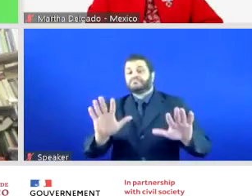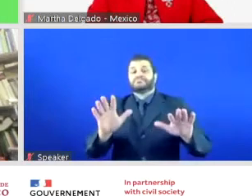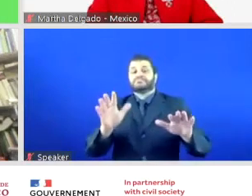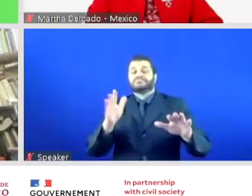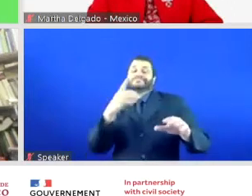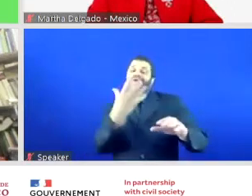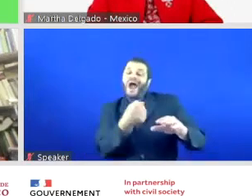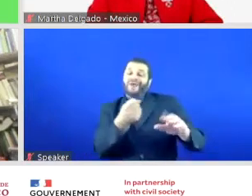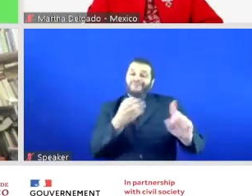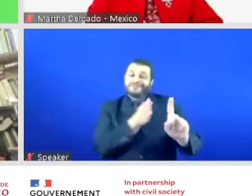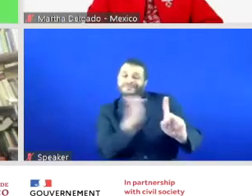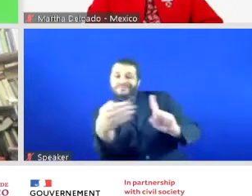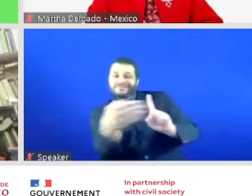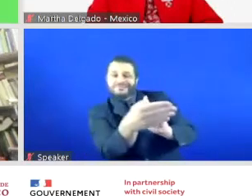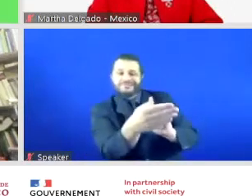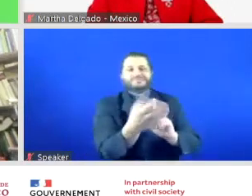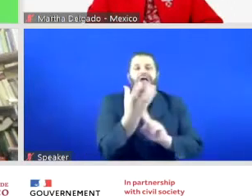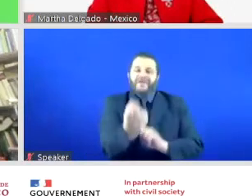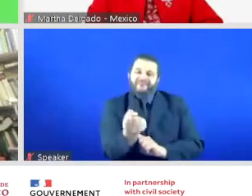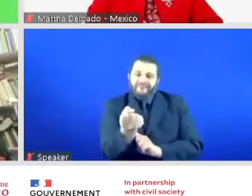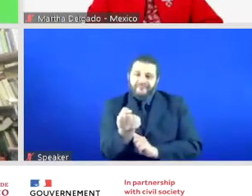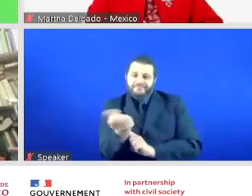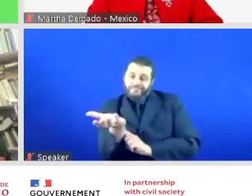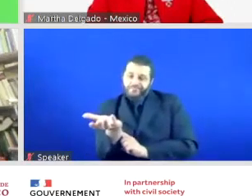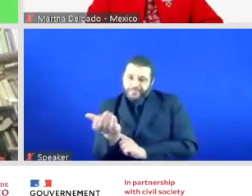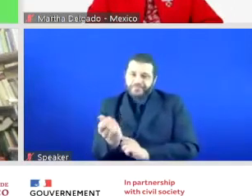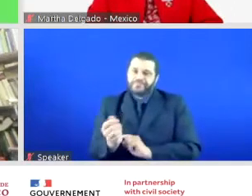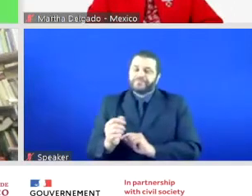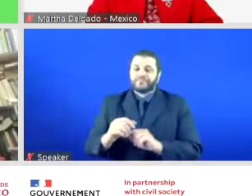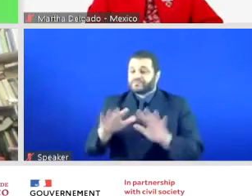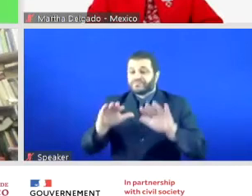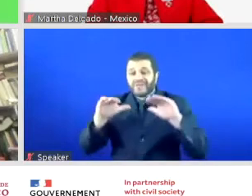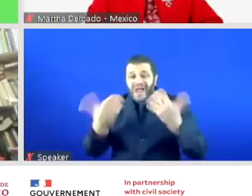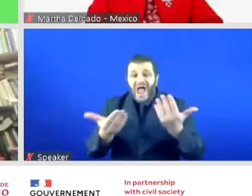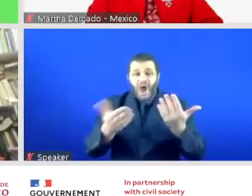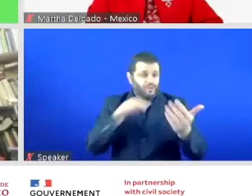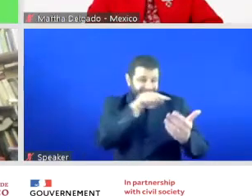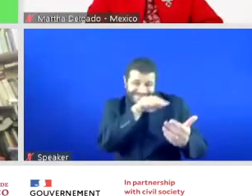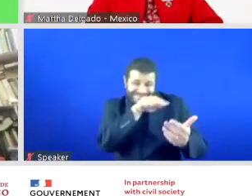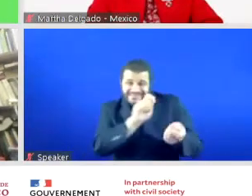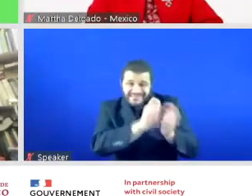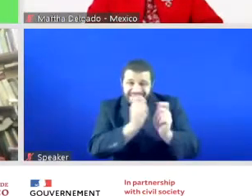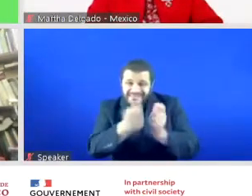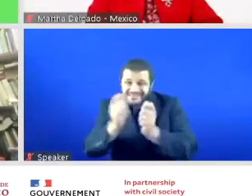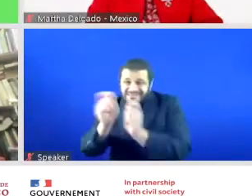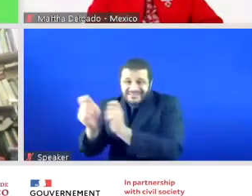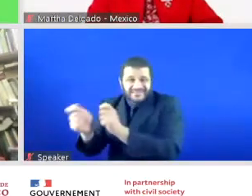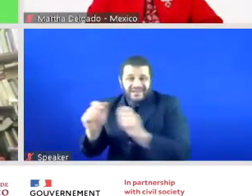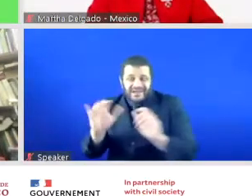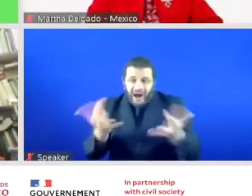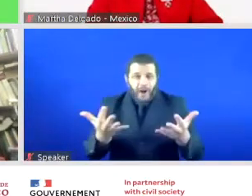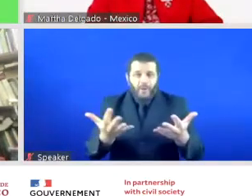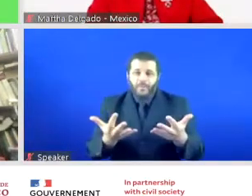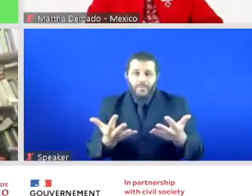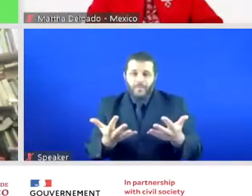NDC, les contributions nationales déterminées. Et là, les États pourront les tourner en programme, ils pourront les